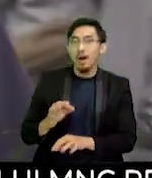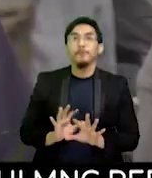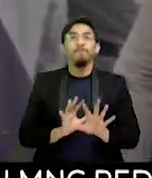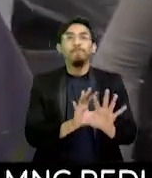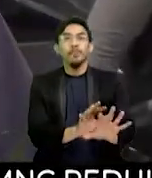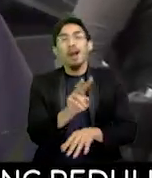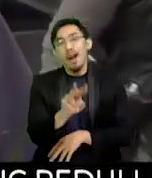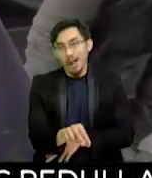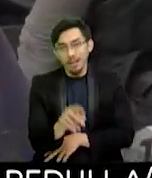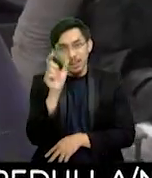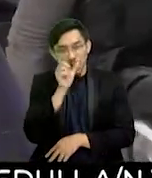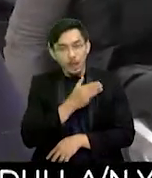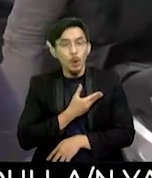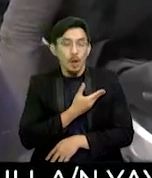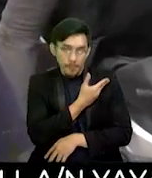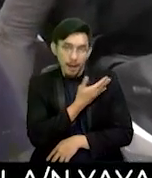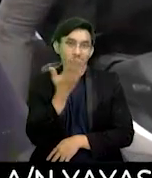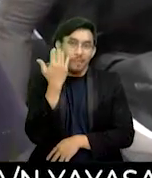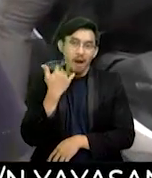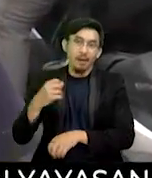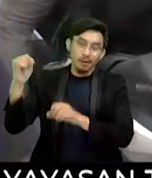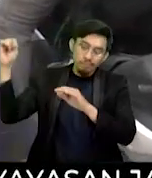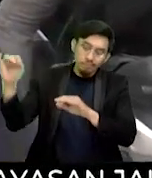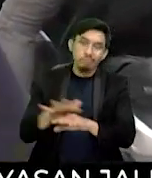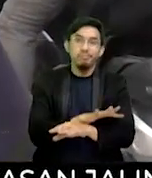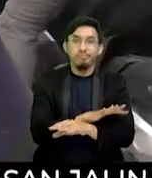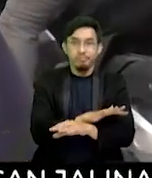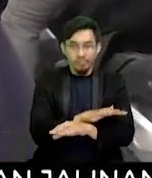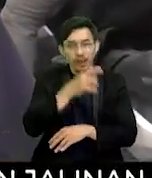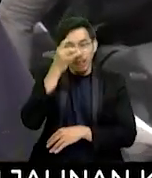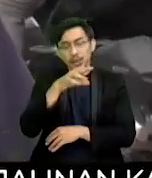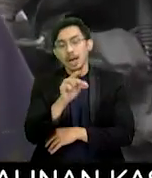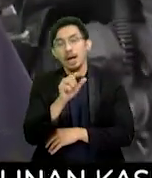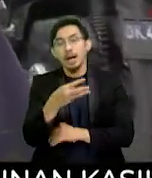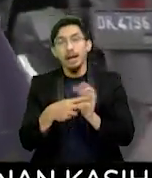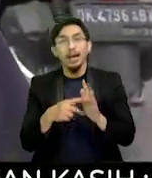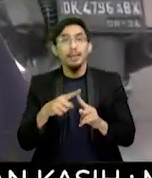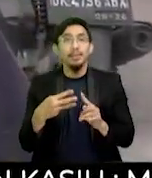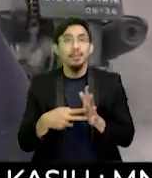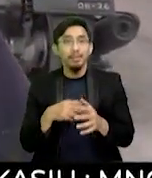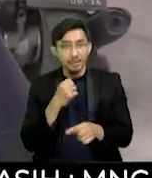yang tertimbun material abu vulkanik di Dusun Renteng, Desa Sumberwuluh, Kecamatan Candipuro, Kabupaten